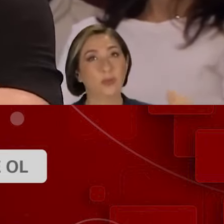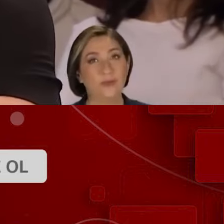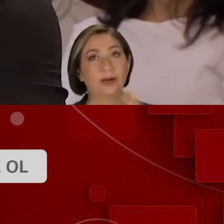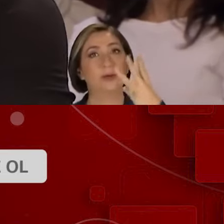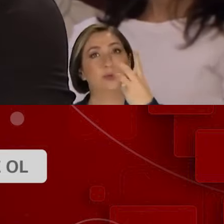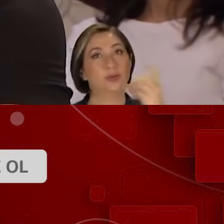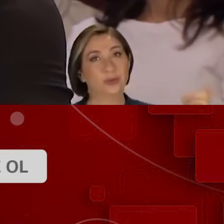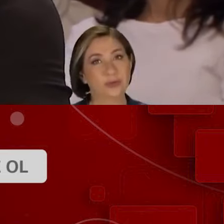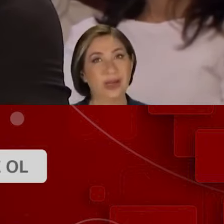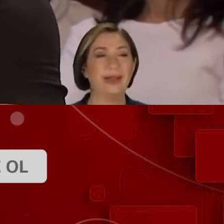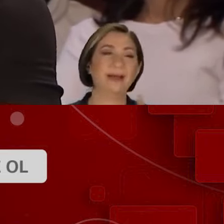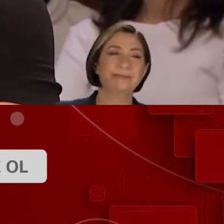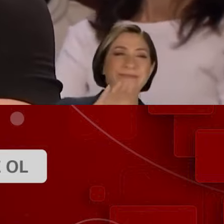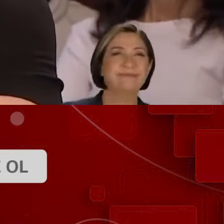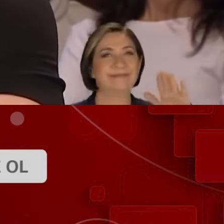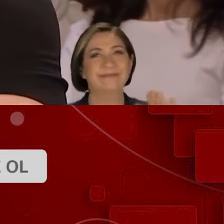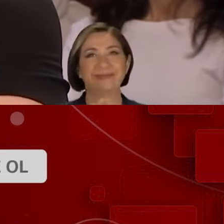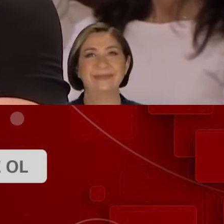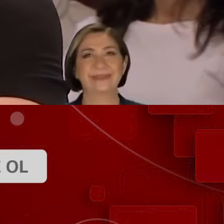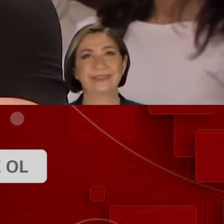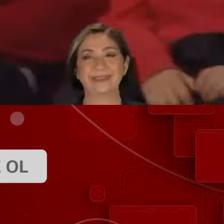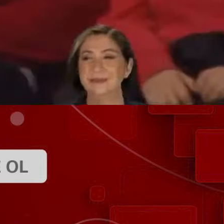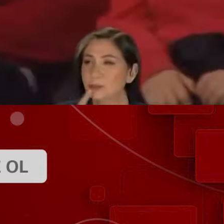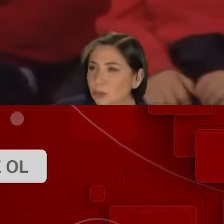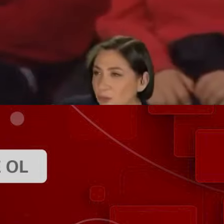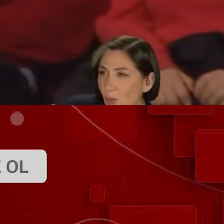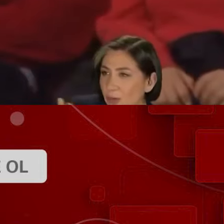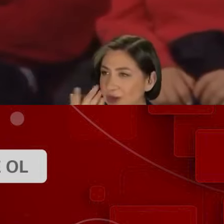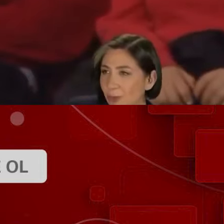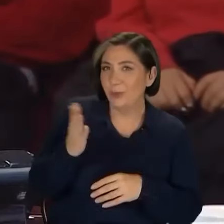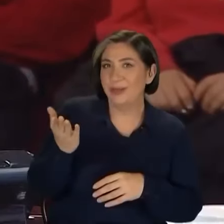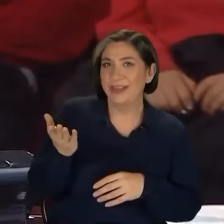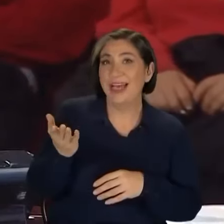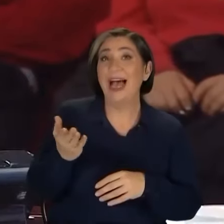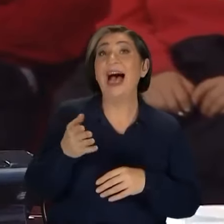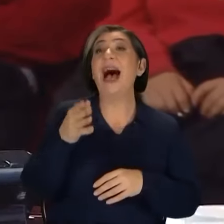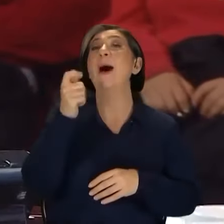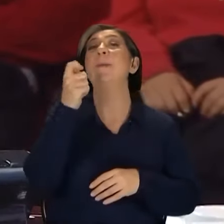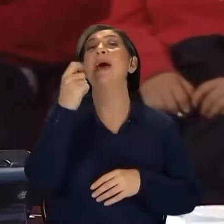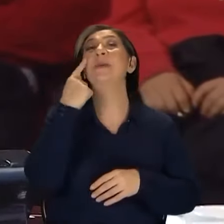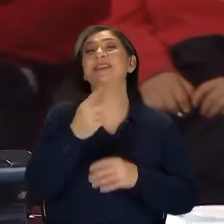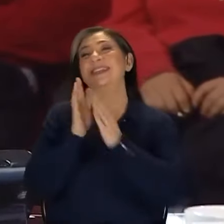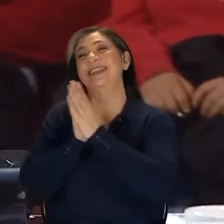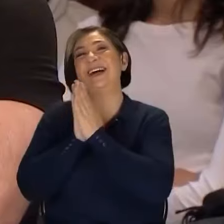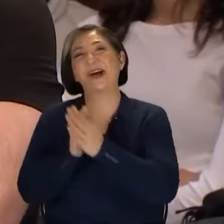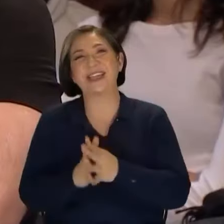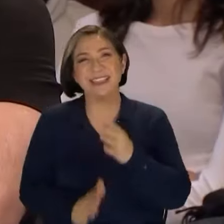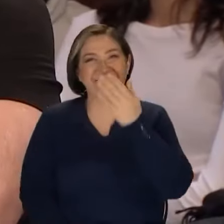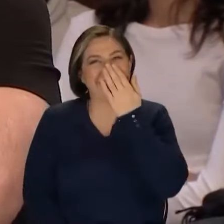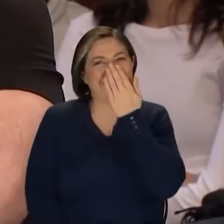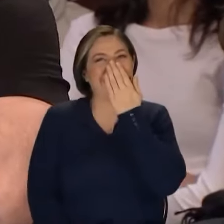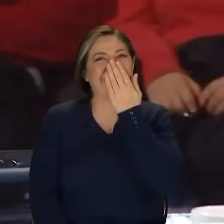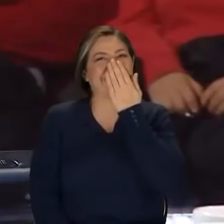var 3900 var oralarda yani ne diyorsun ya Öyle bir şey yok ha paraya bakıyormuşum özür